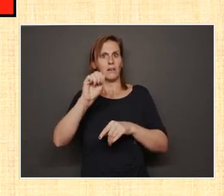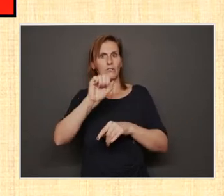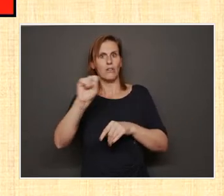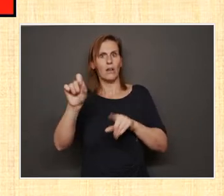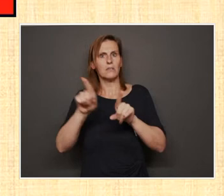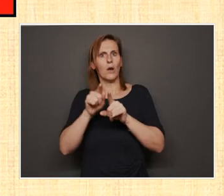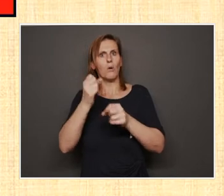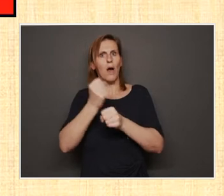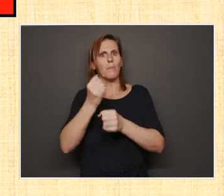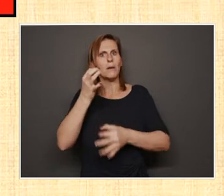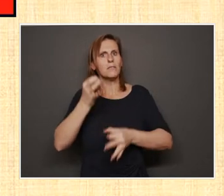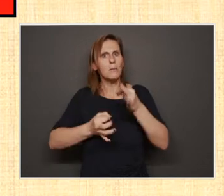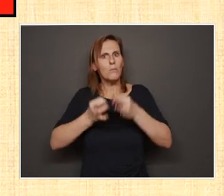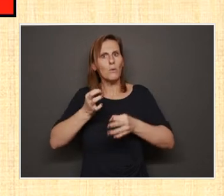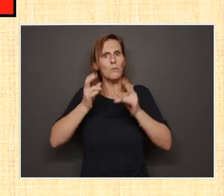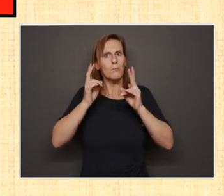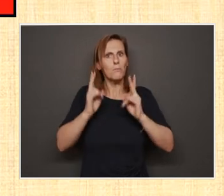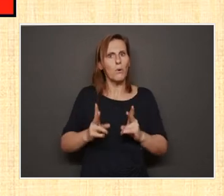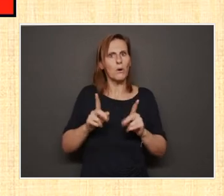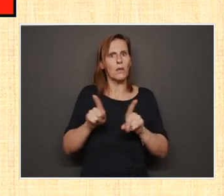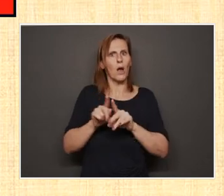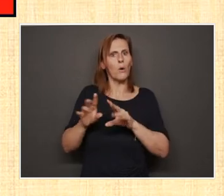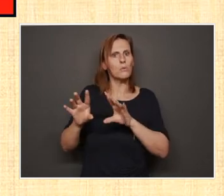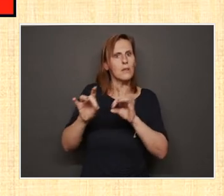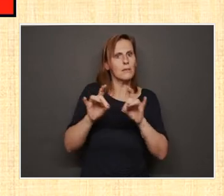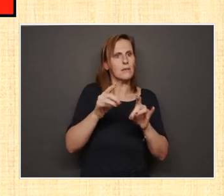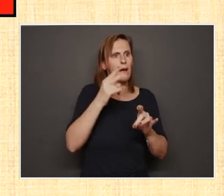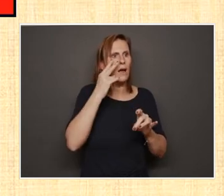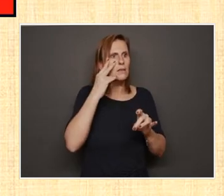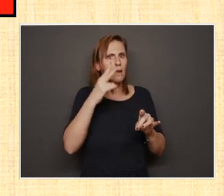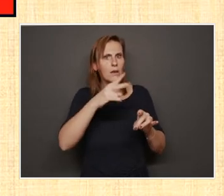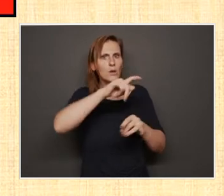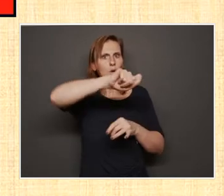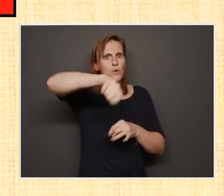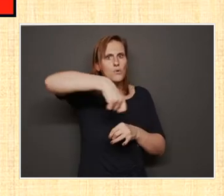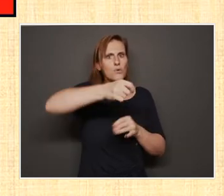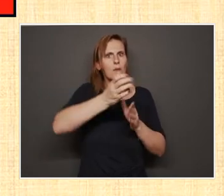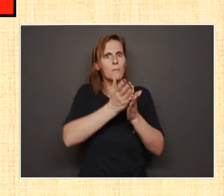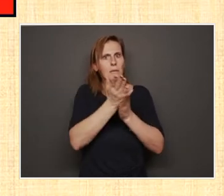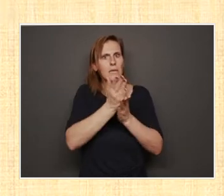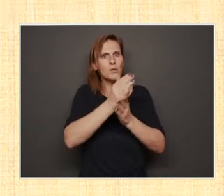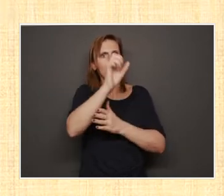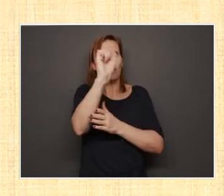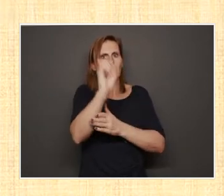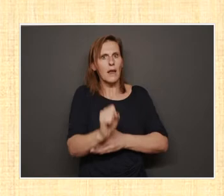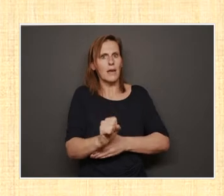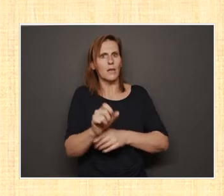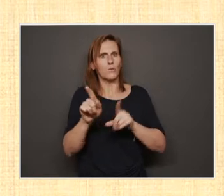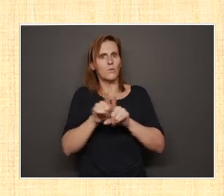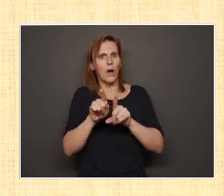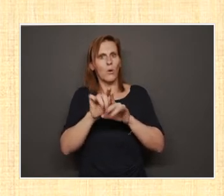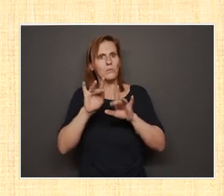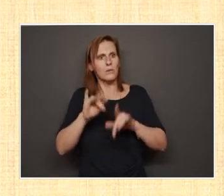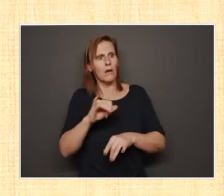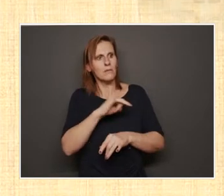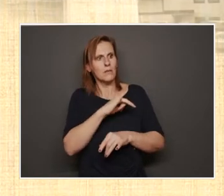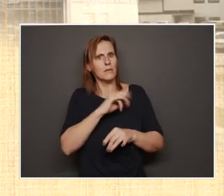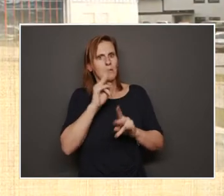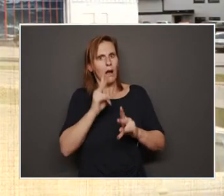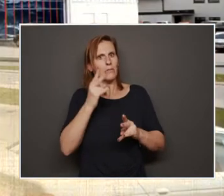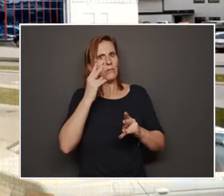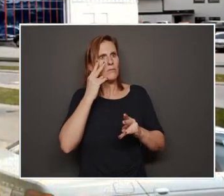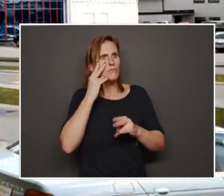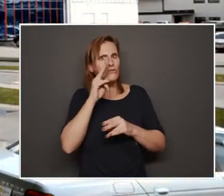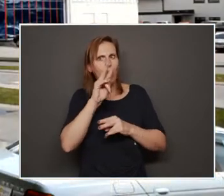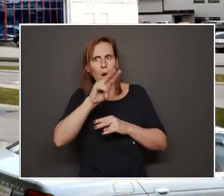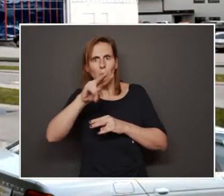Arbeitserprobungen möglich, welche den Tätigkeitsfeldern Küche, Bedienung, Reinigung Interessierten ermöglicht werden.